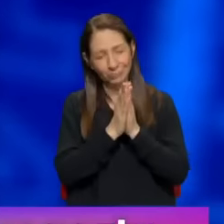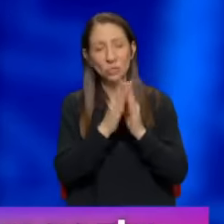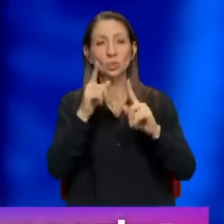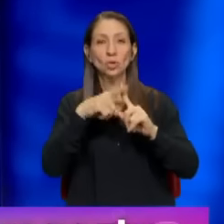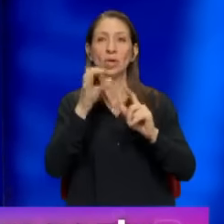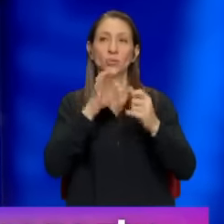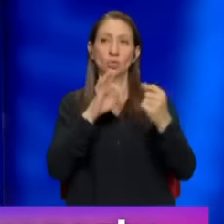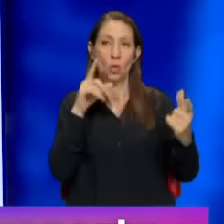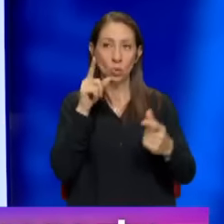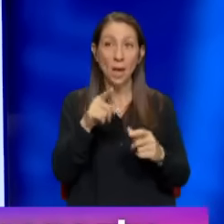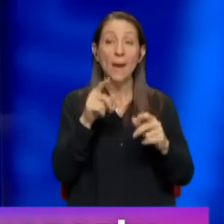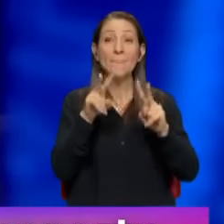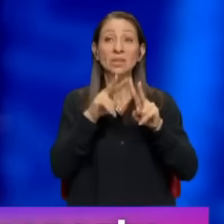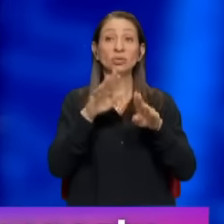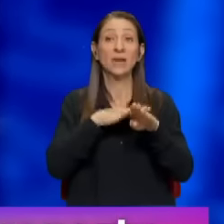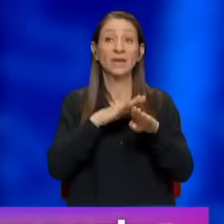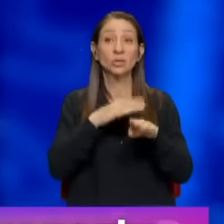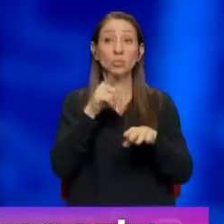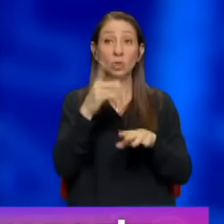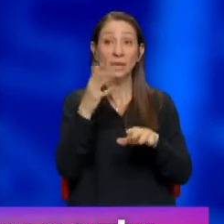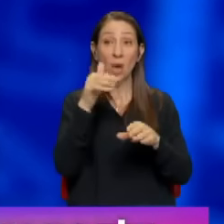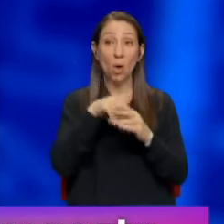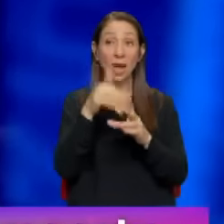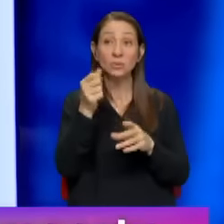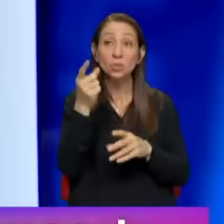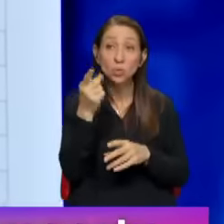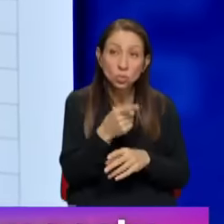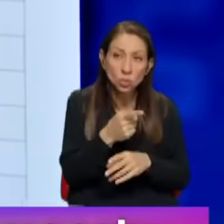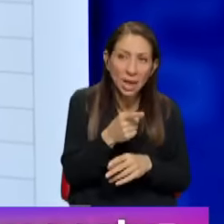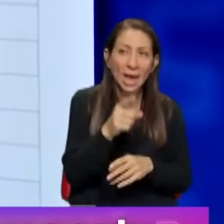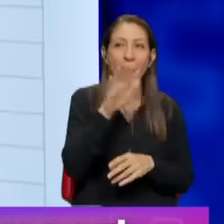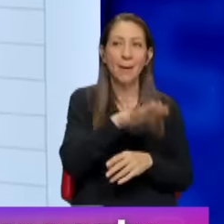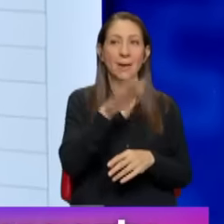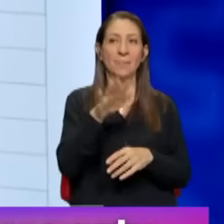Turgut Altınok. Mansur Yavaş bu kadar oy aldı. Ne kadar?